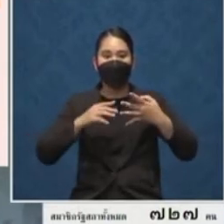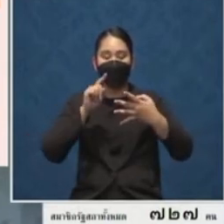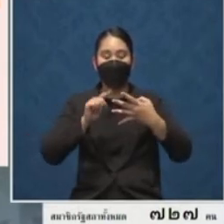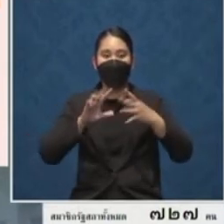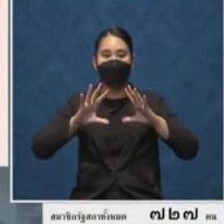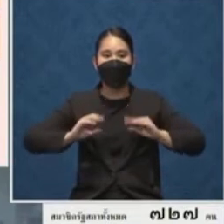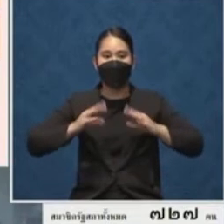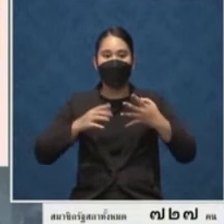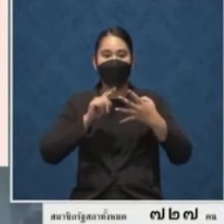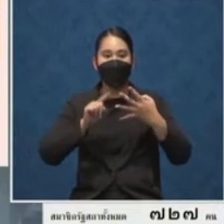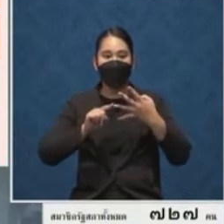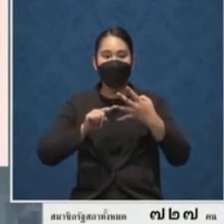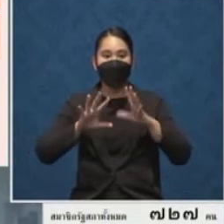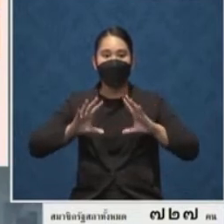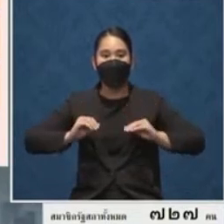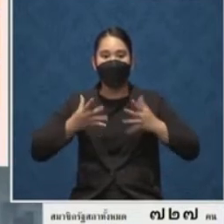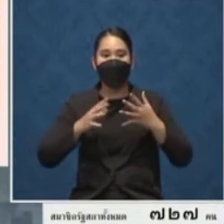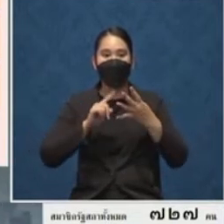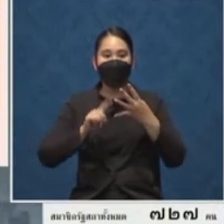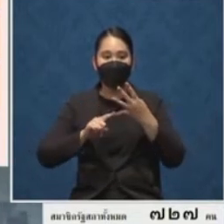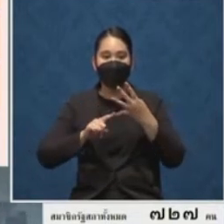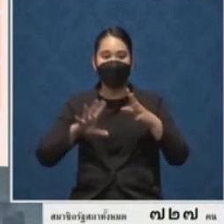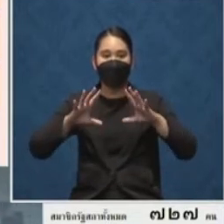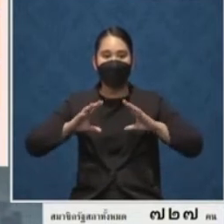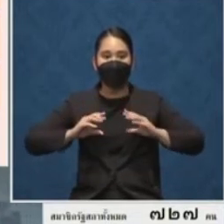การ4ไม่รับหลักการ